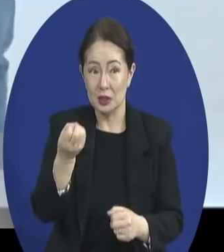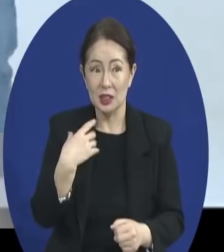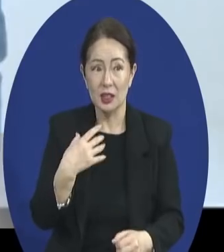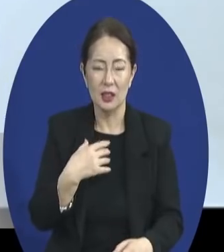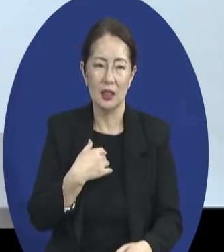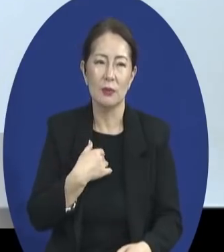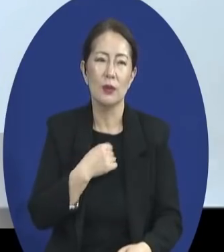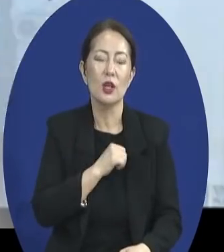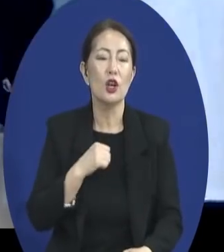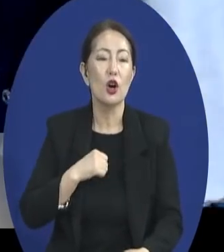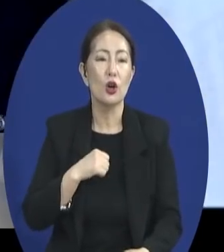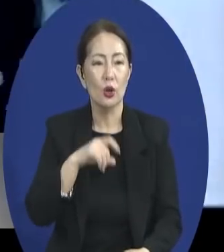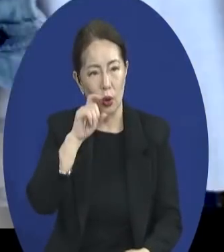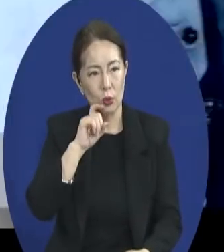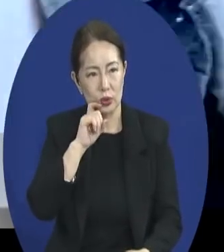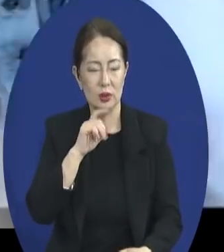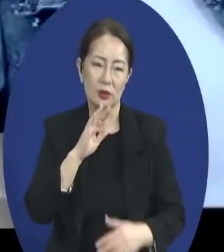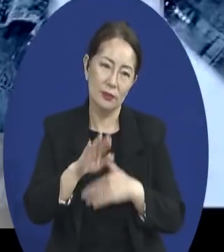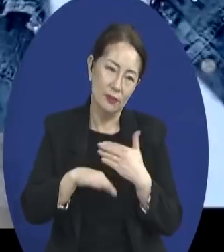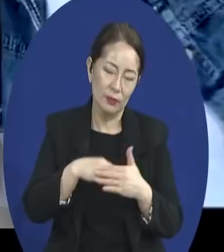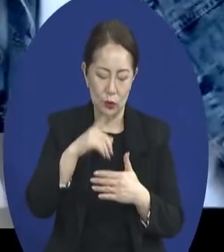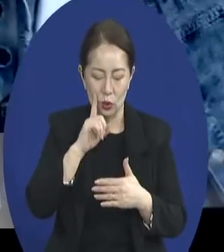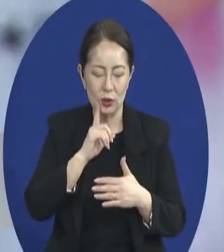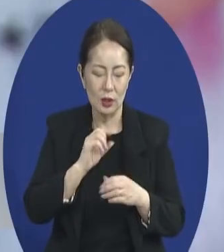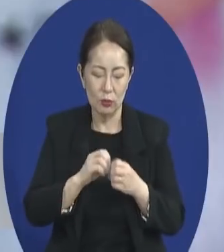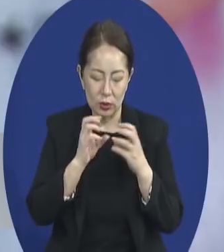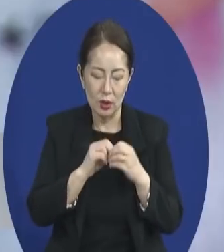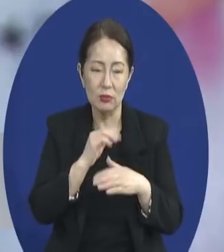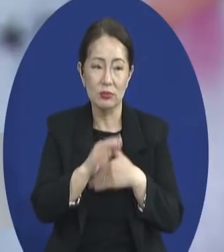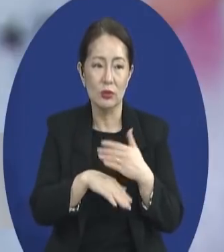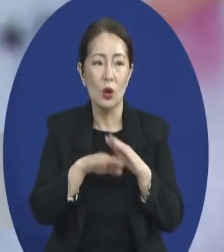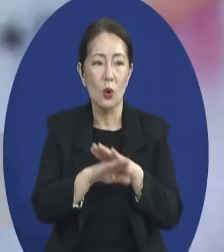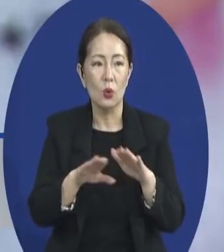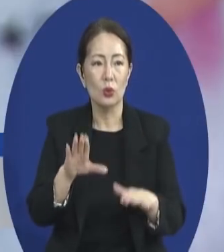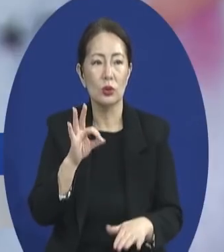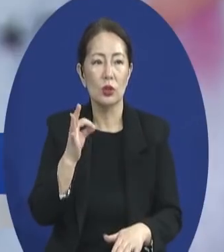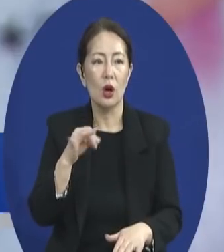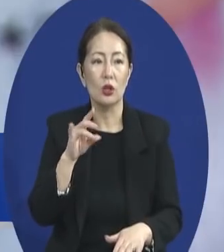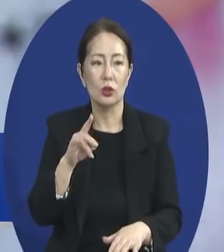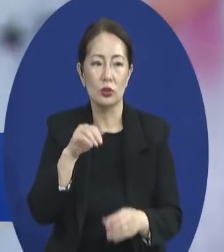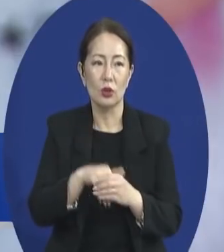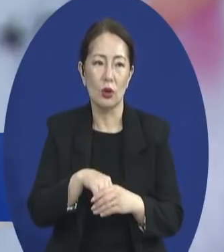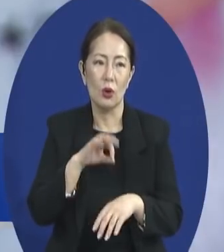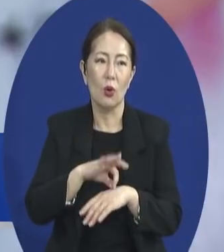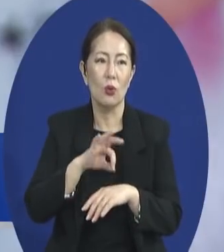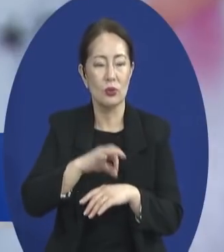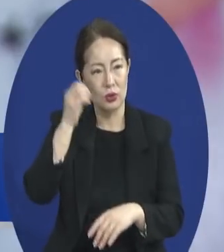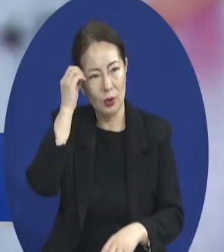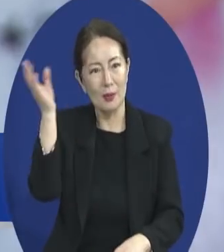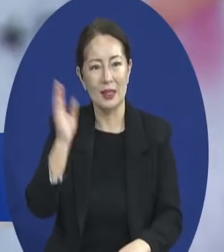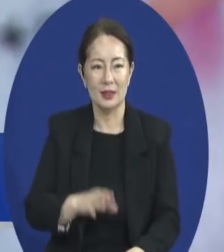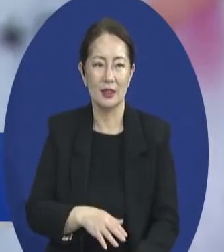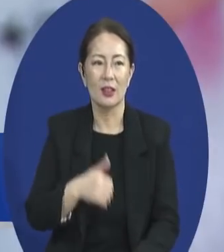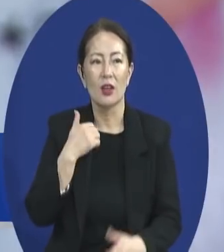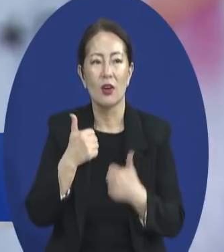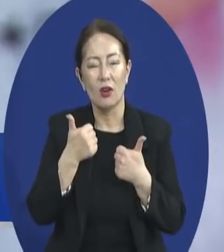нь бол би өөрөө хүссэн зүйлээрээ дуртай зүйлээрээ явж байгаа болохоороо одоо хүүхдээ орондоо очихоор өвчнтэй гэдэг бүр мартцсан